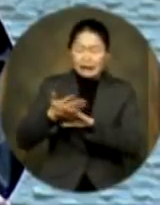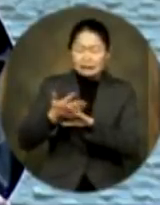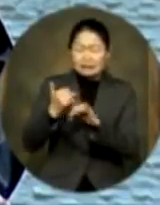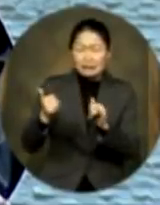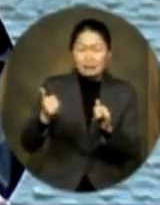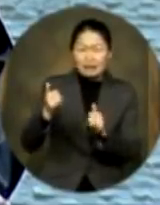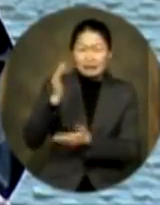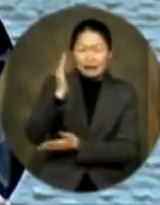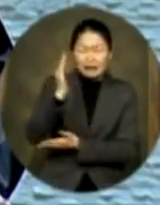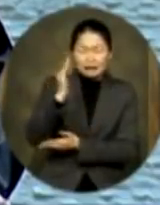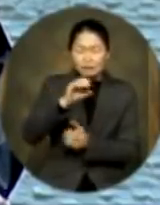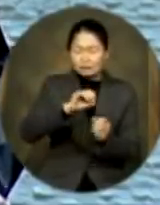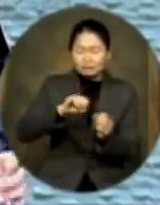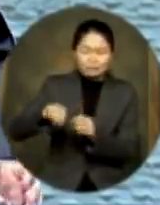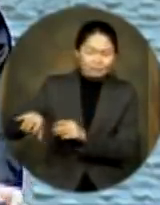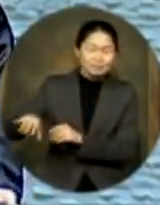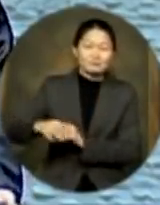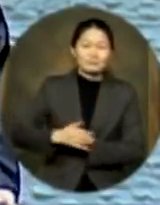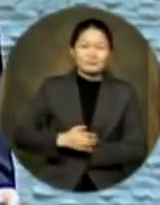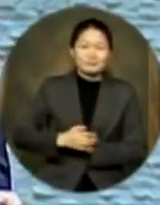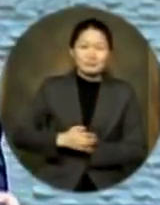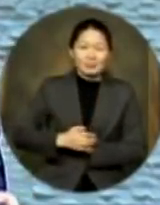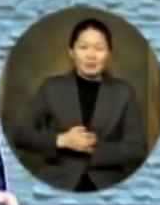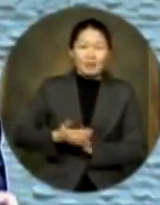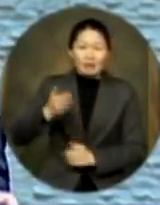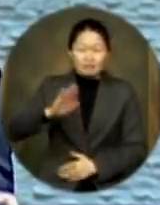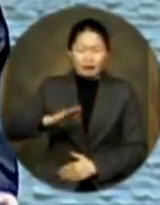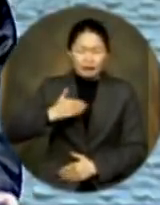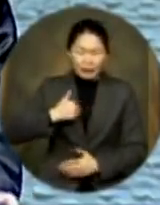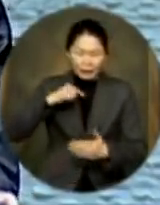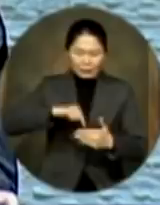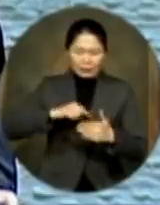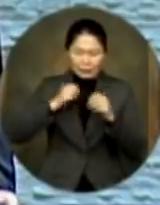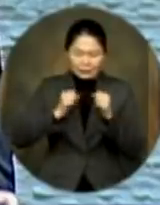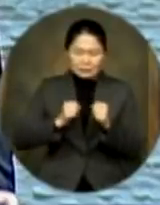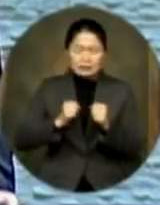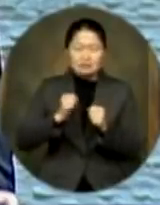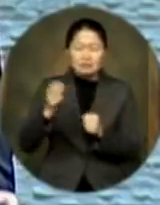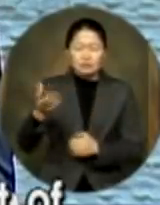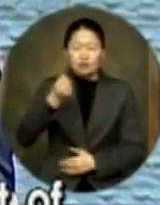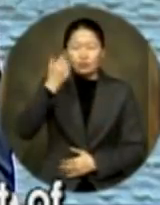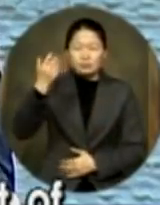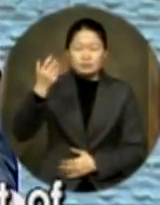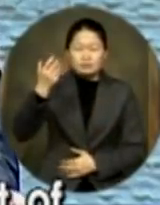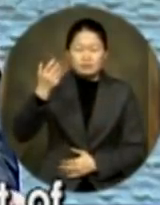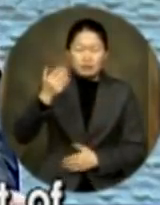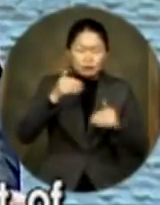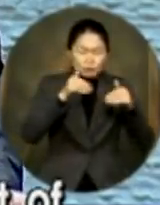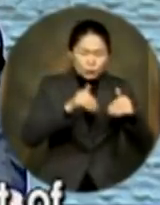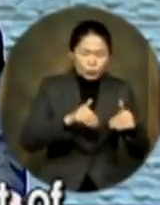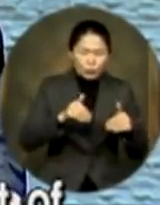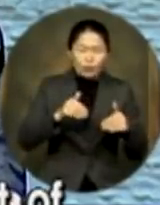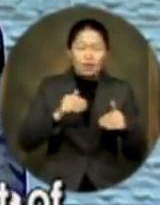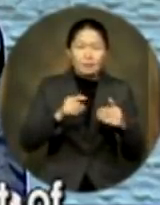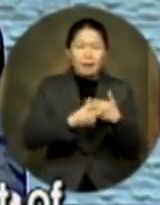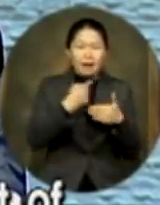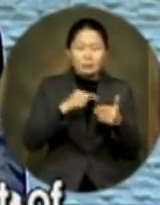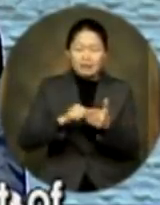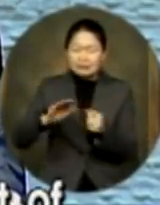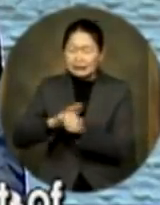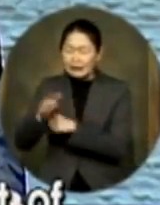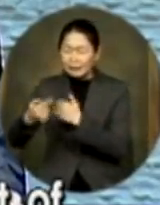지부에 버렸습니다 그러나 내 안에 계셔 성령님께서는 종의 마음과 사랑의 마음 섬김과